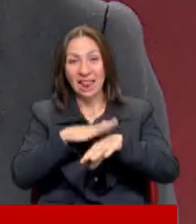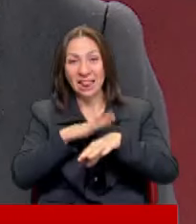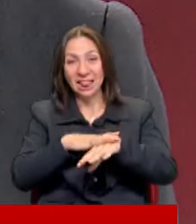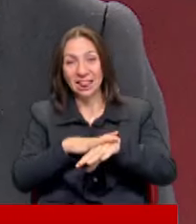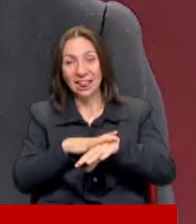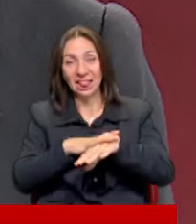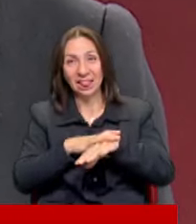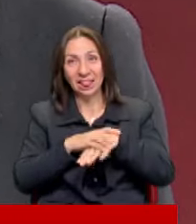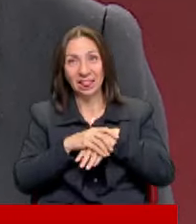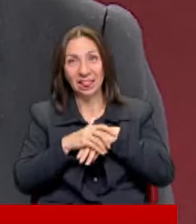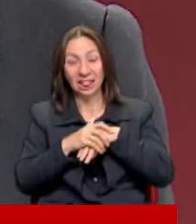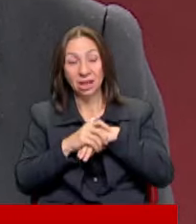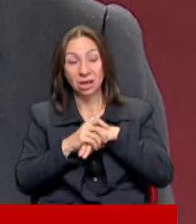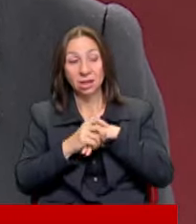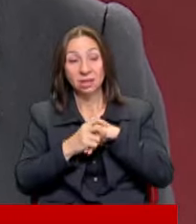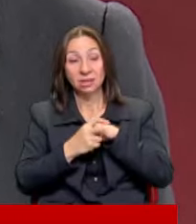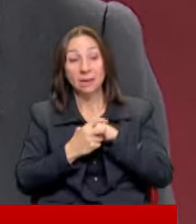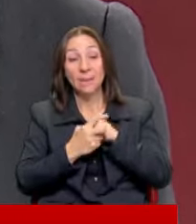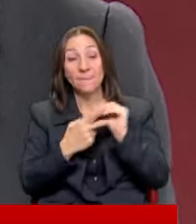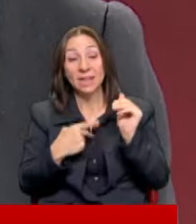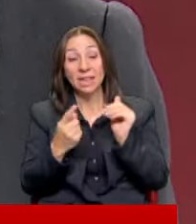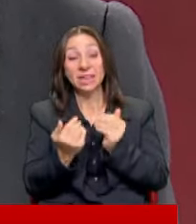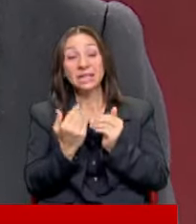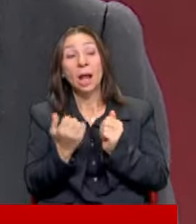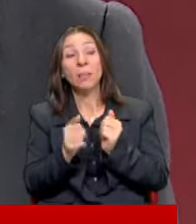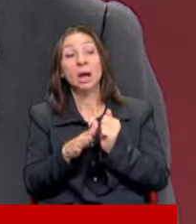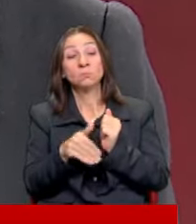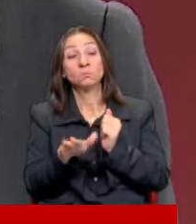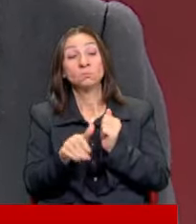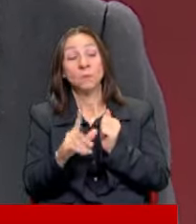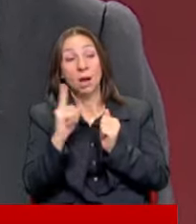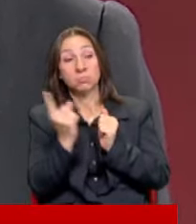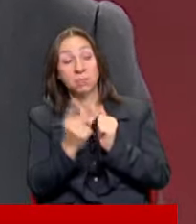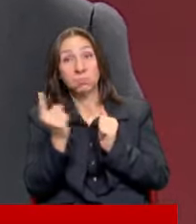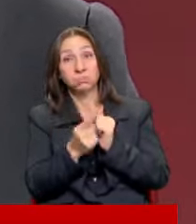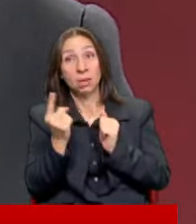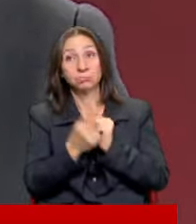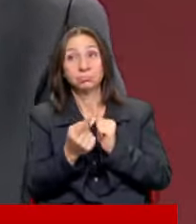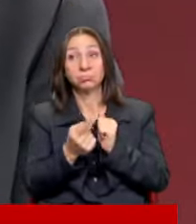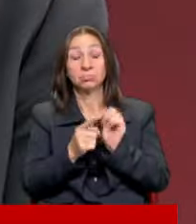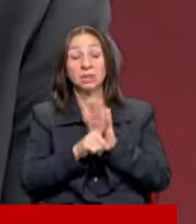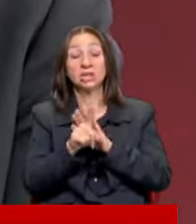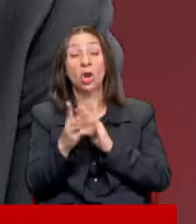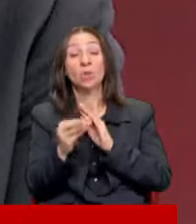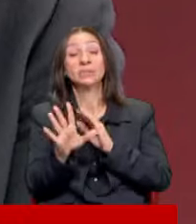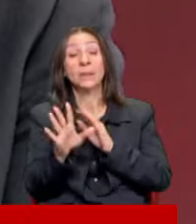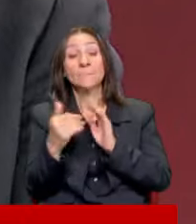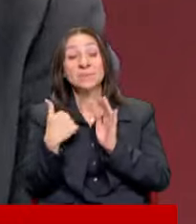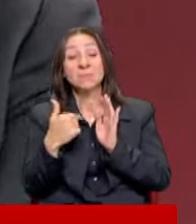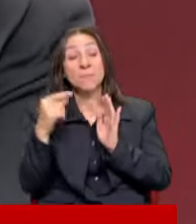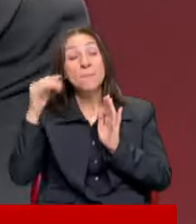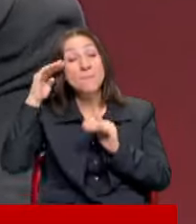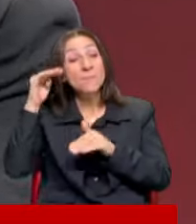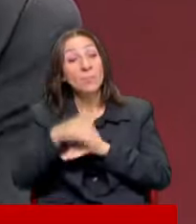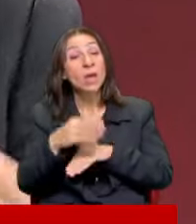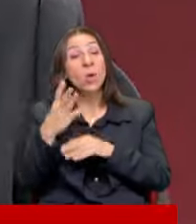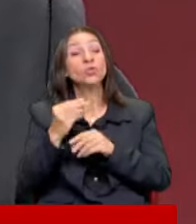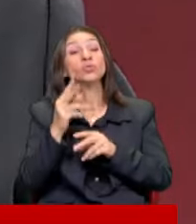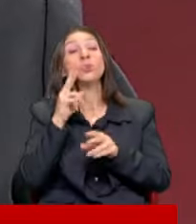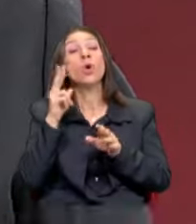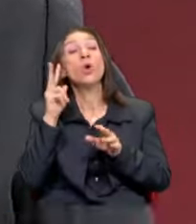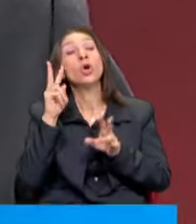Eee göstermeyin ya da belediyeler burada devreye girmesinde başarılı görünmesin bizim başarısızlığınız görülmesin diye mi